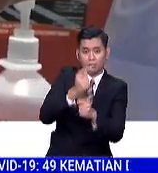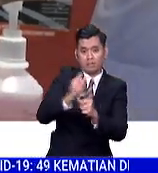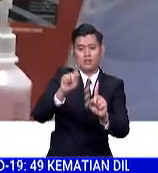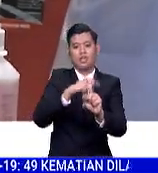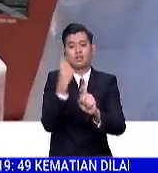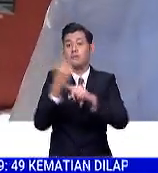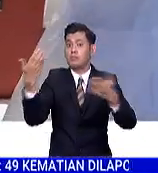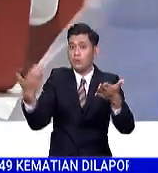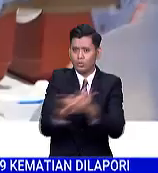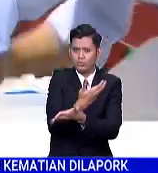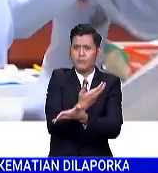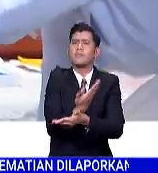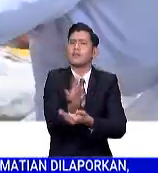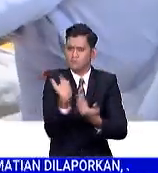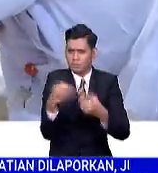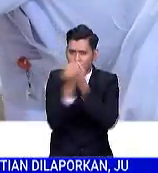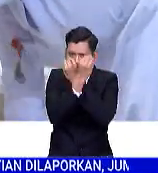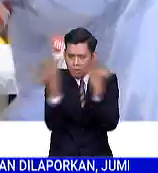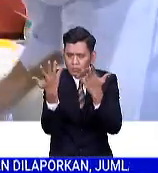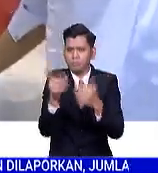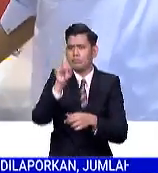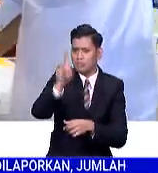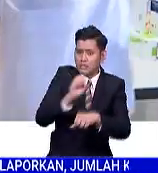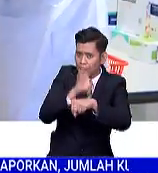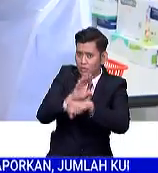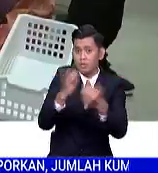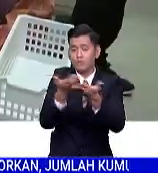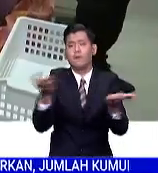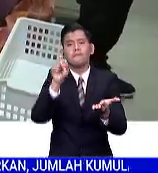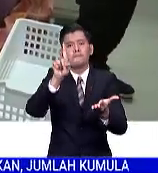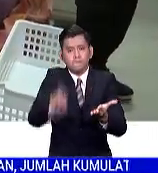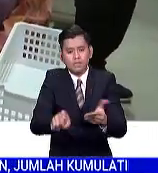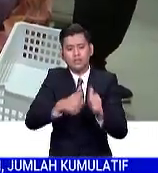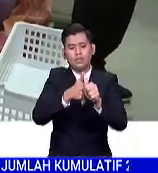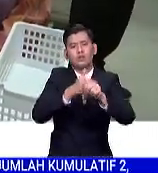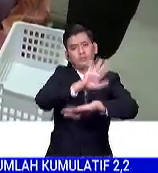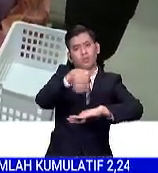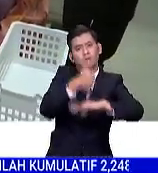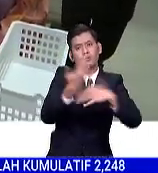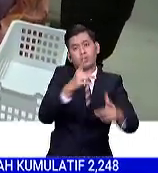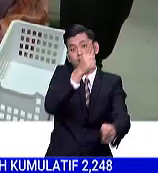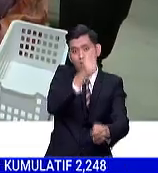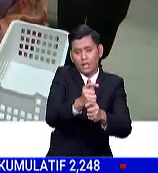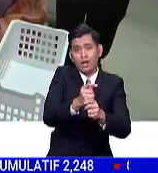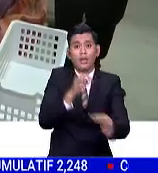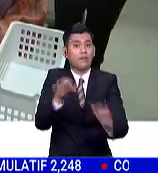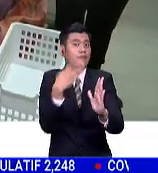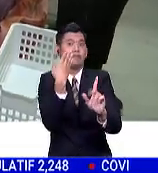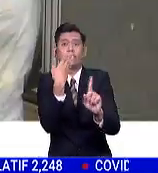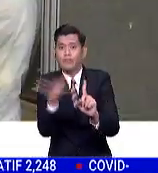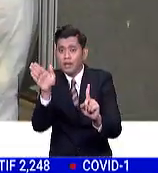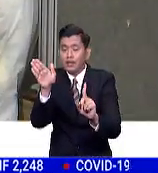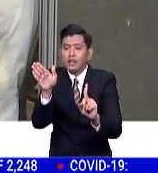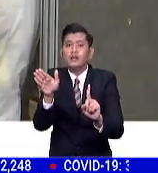itu, beliau mengingatkan orang ramai untuk hadir mengikut janji temu ditetapkan. Jika gagal, penjadualan semula perlu dilakukan dengan